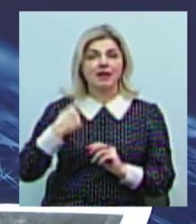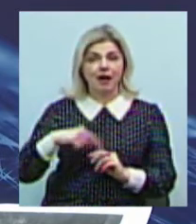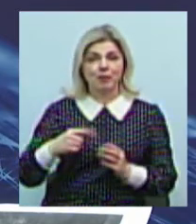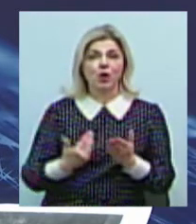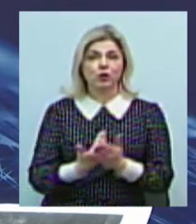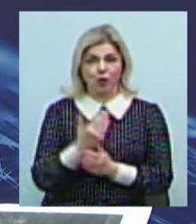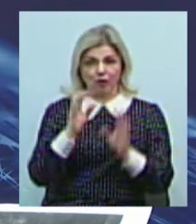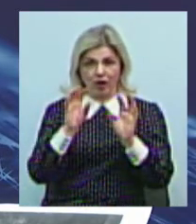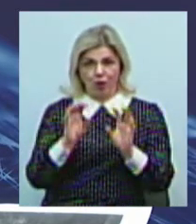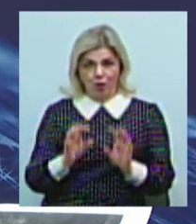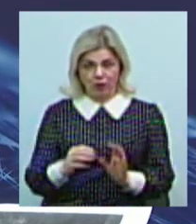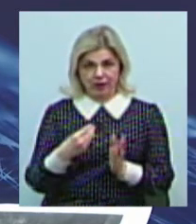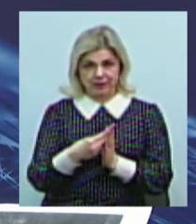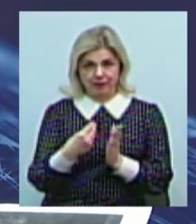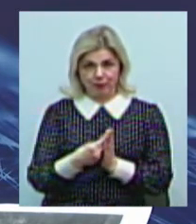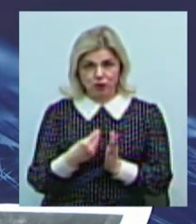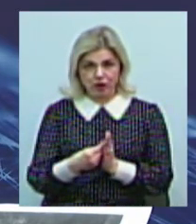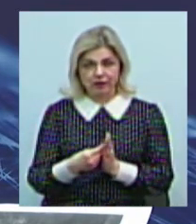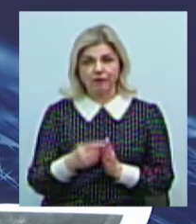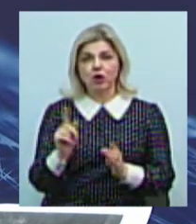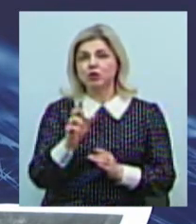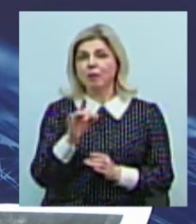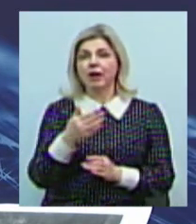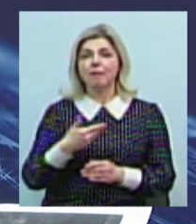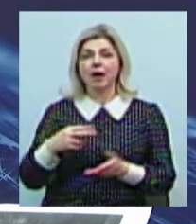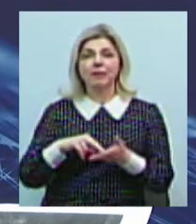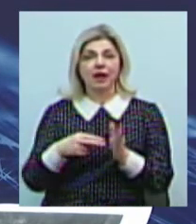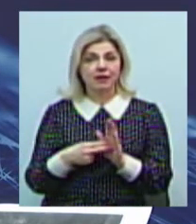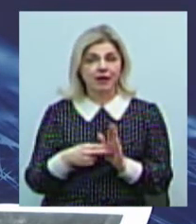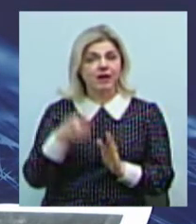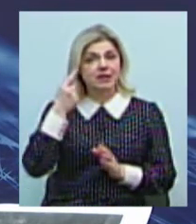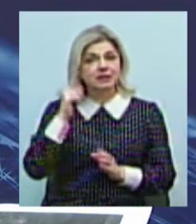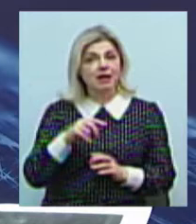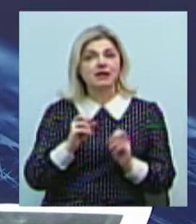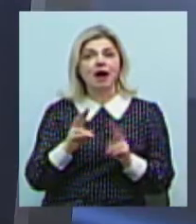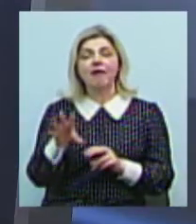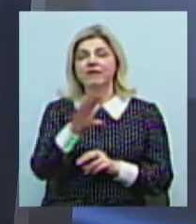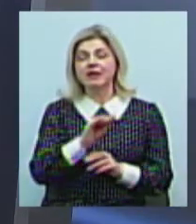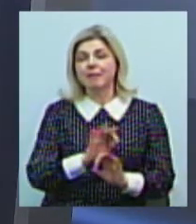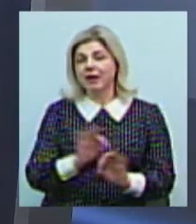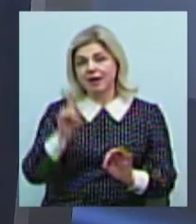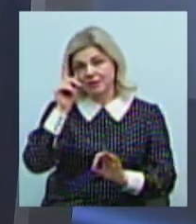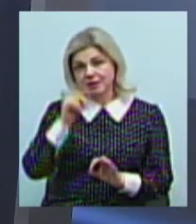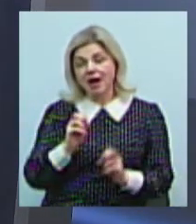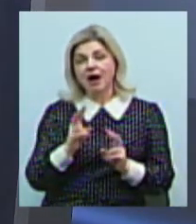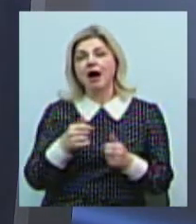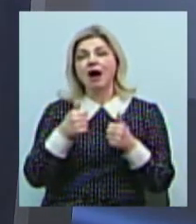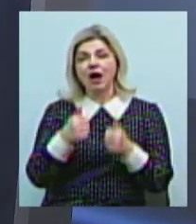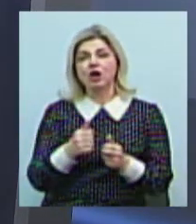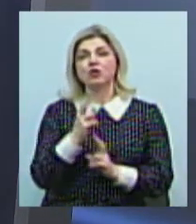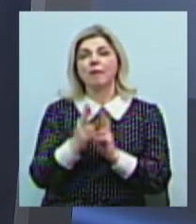новеллу бюджетного кодекса, чтобы мы планировали, знаете, как это можно, все прекрасно знают о том, как хорошо